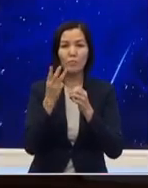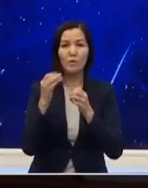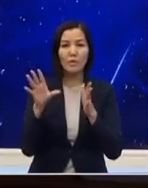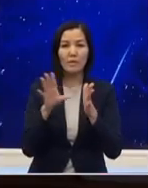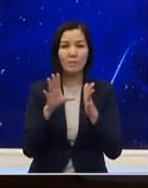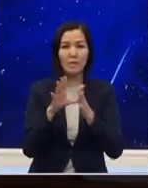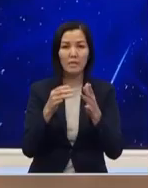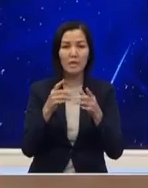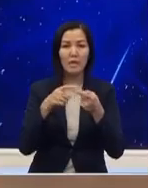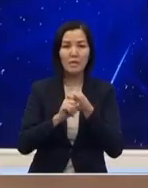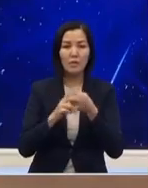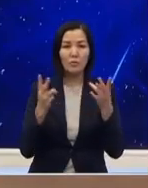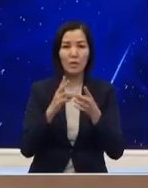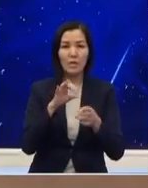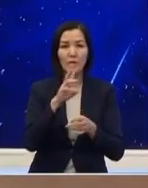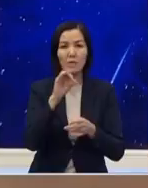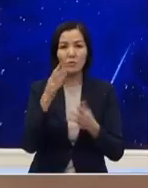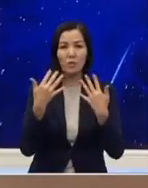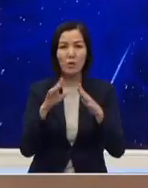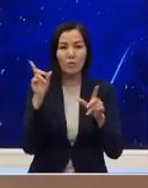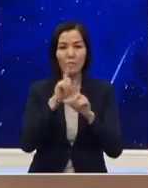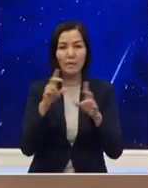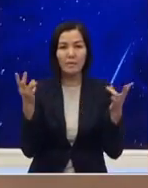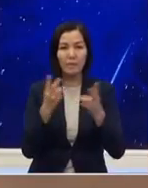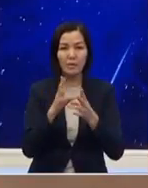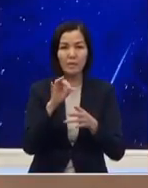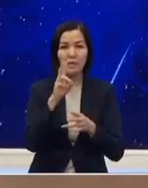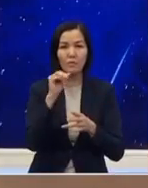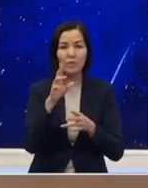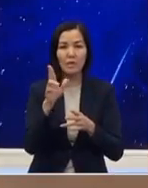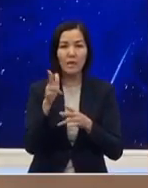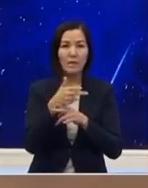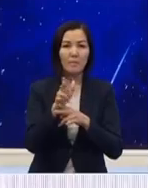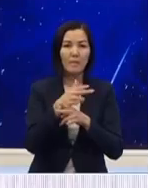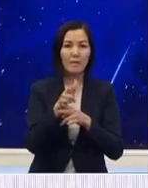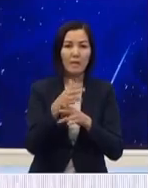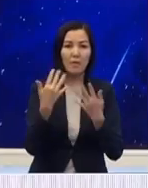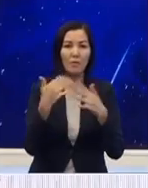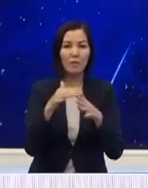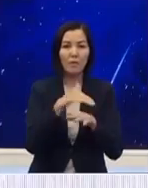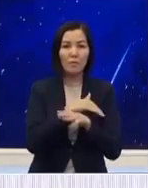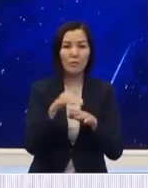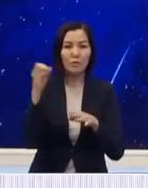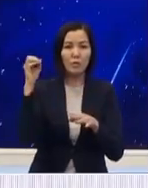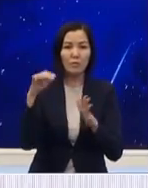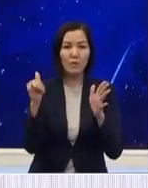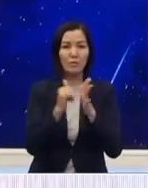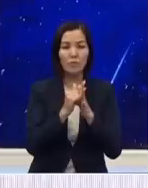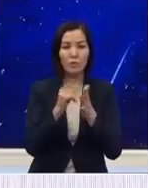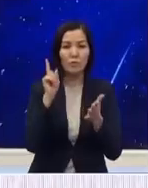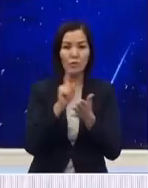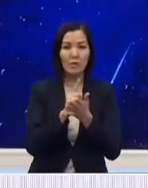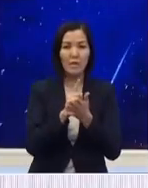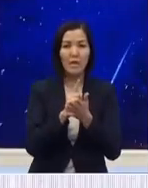электр желісін тарту керек. Тастөзек ауылына мектеп қажет. Сарыөзекке бейне камералар, ал ауылдарға көше шамдарын